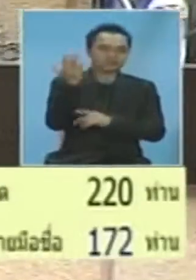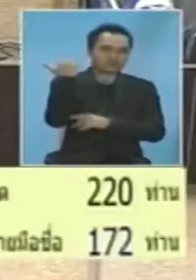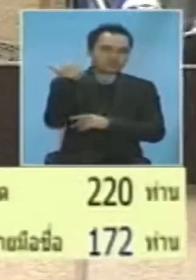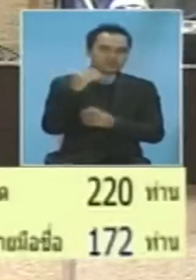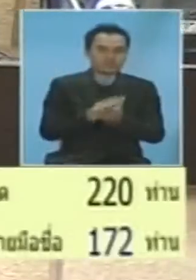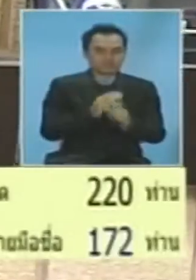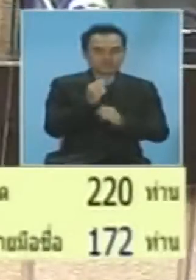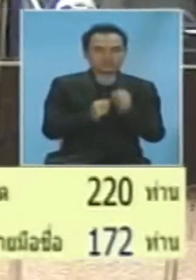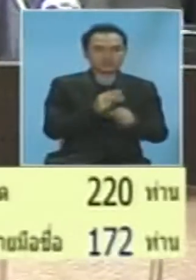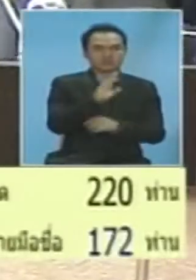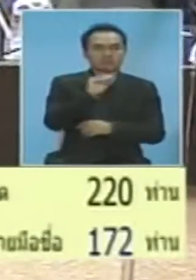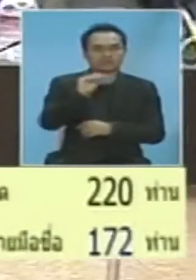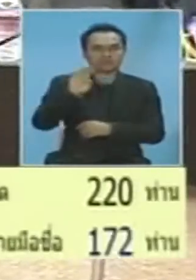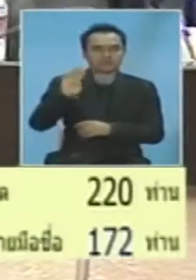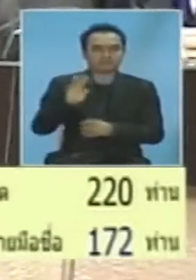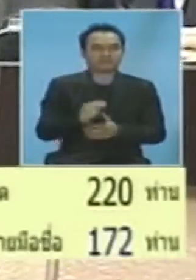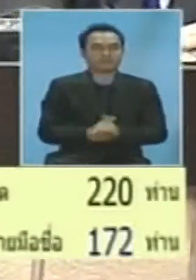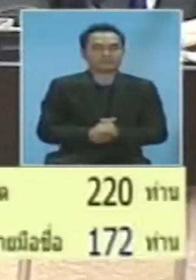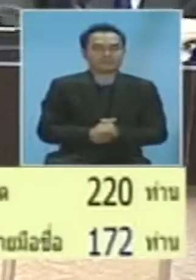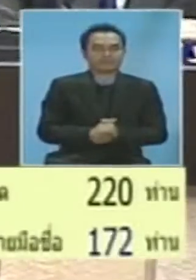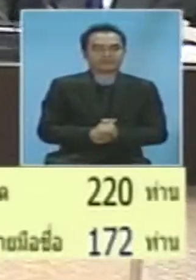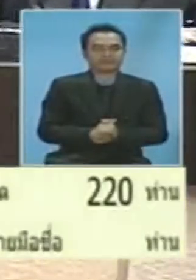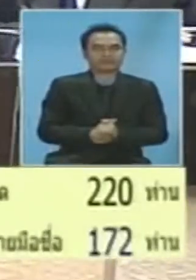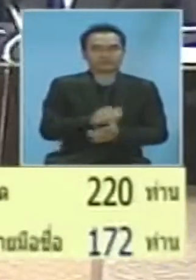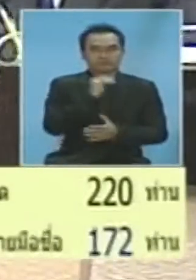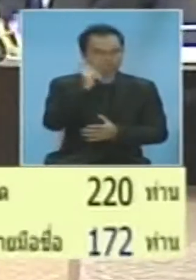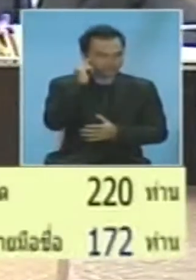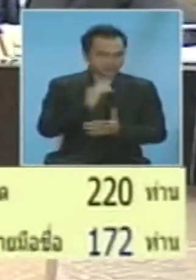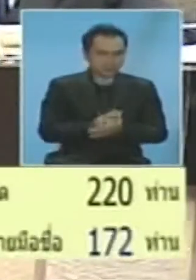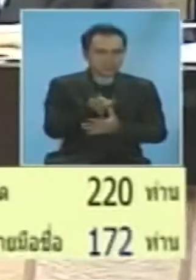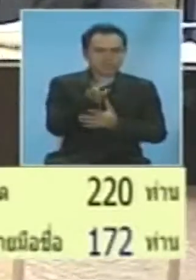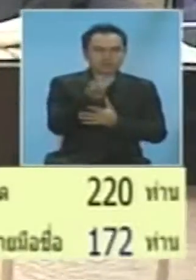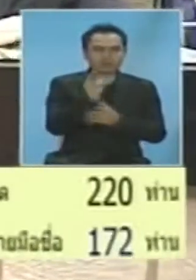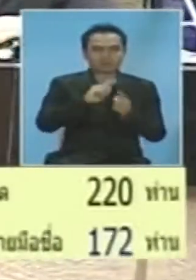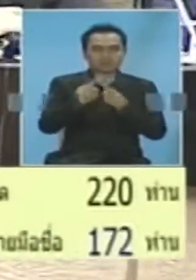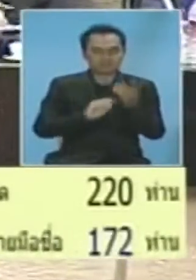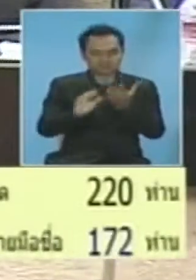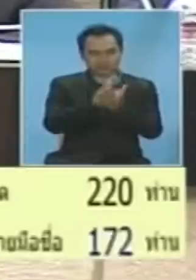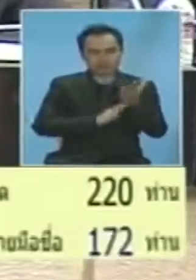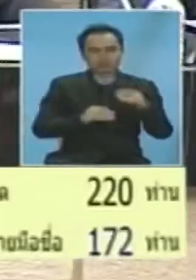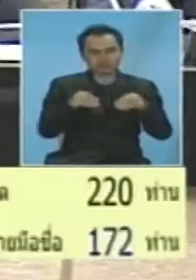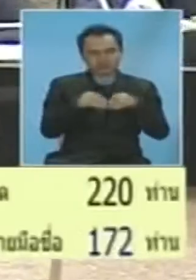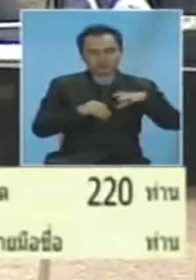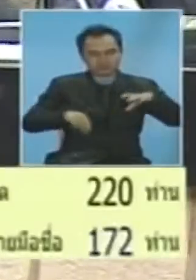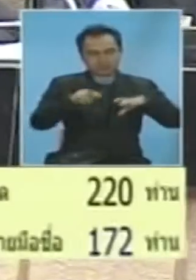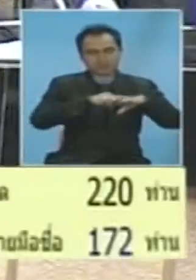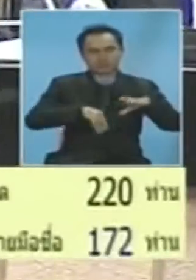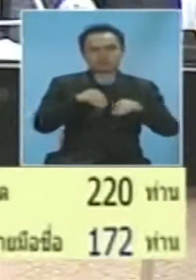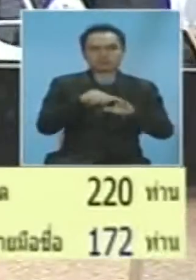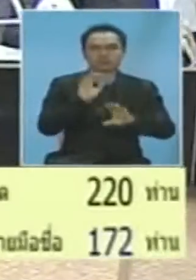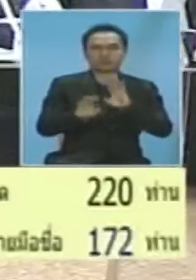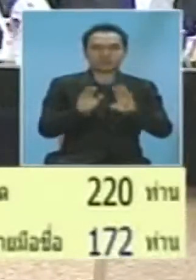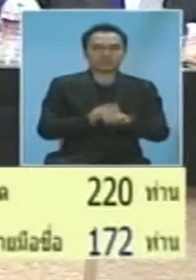ปีพ.ศ. 2554ราคาข้าวดังกล่าวในท้องตลาดอยู่ที่เกวียน